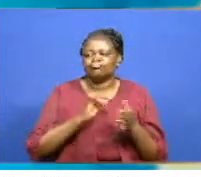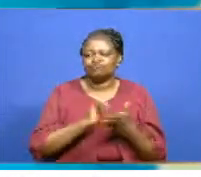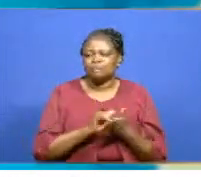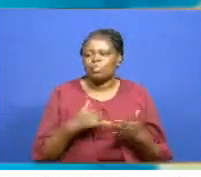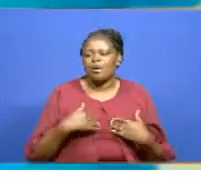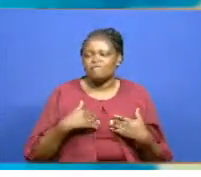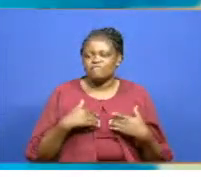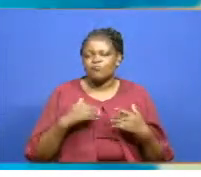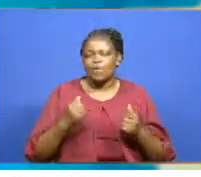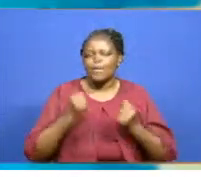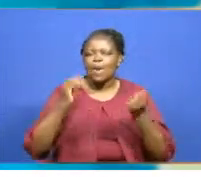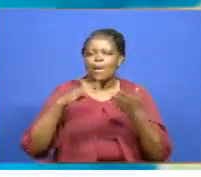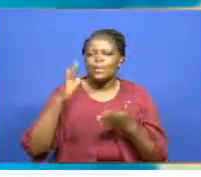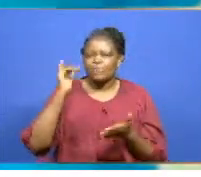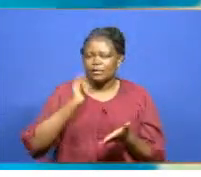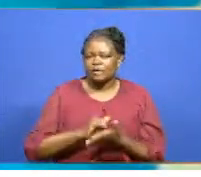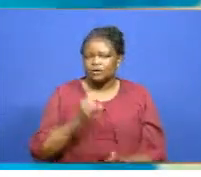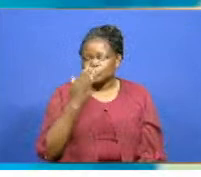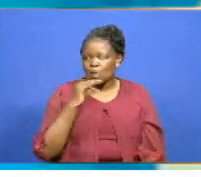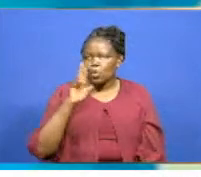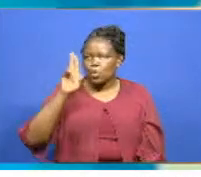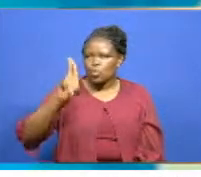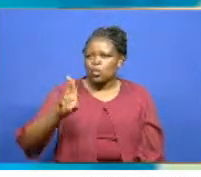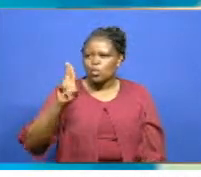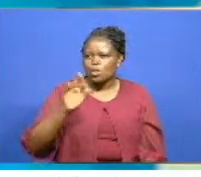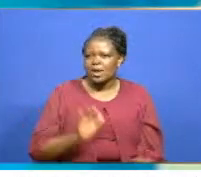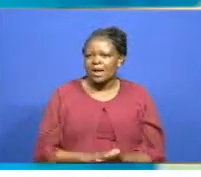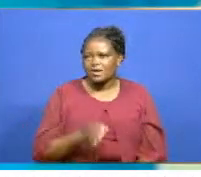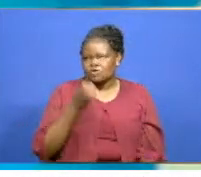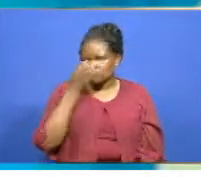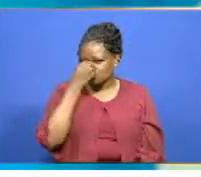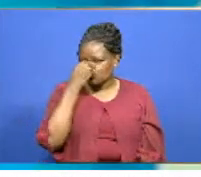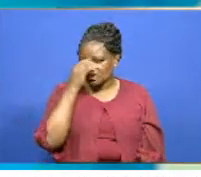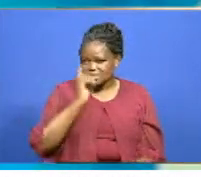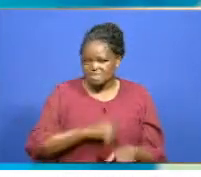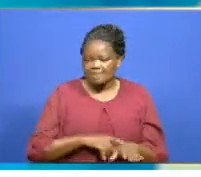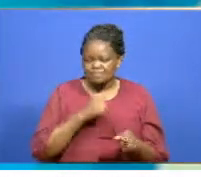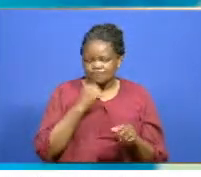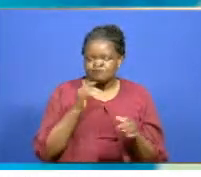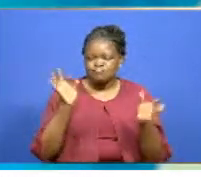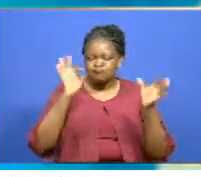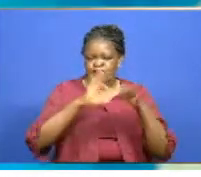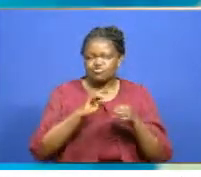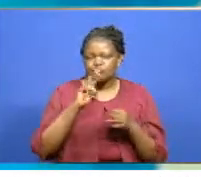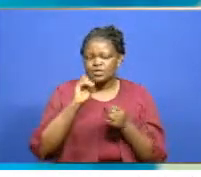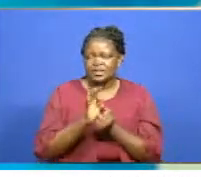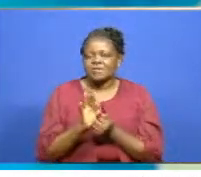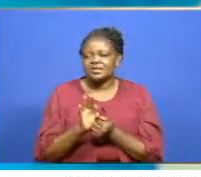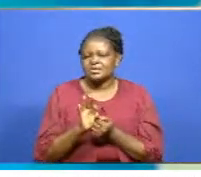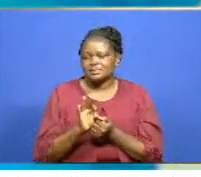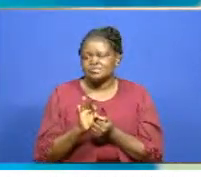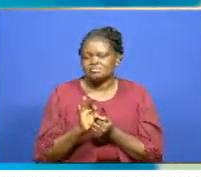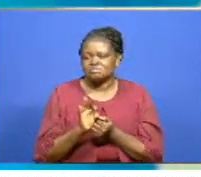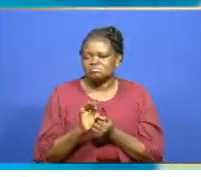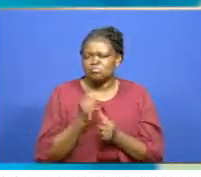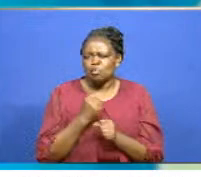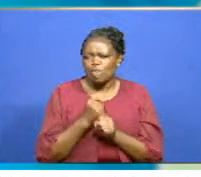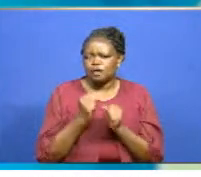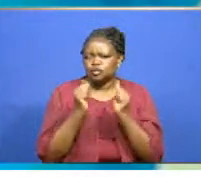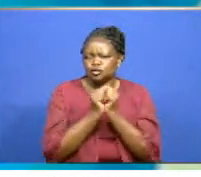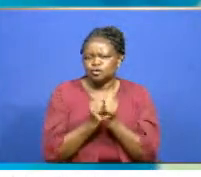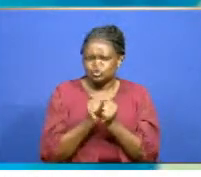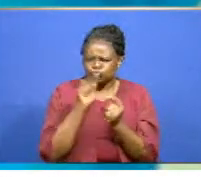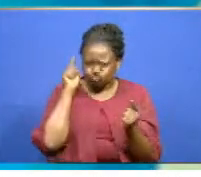na nguvu zaidi. Ndiposa Mheshimiwa Uhuru Kenyatta na Mheshimiwa William Ruto walipokuja pamoja 2013 na kuweza kuweka nguvu zao,